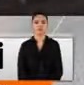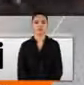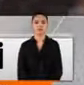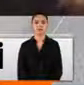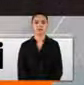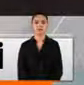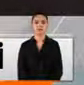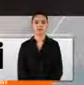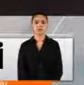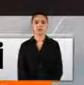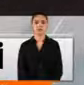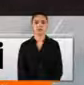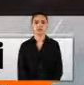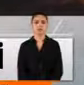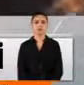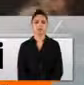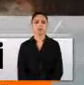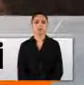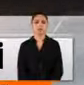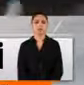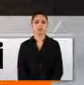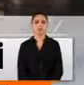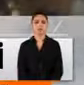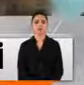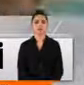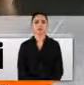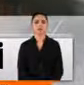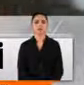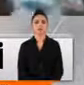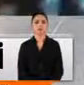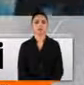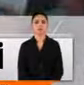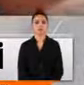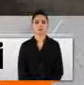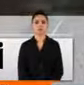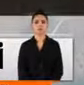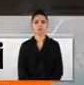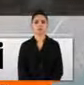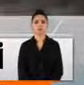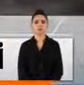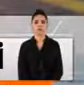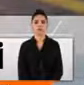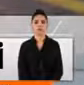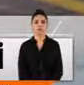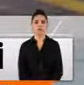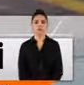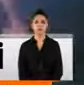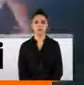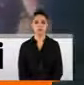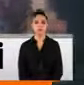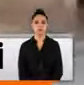Dokundurmam dediğin HDP kuklası oldu PKK ile vatanımıza dokundu, evlatlarımıza